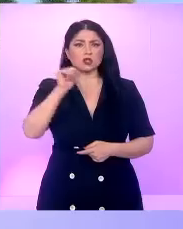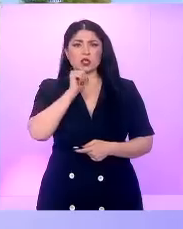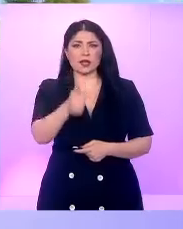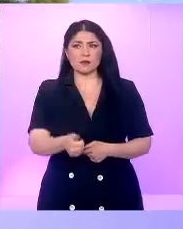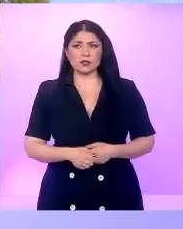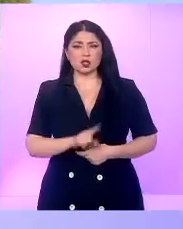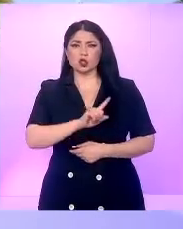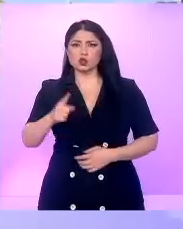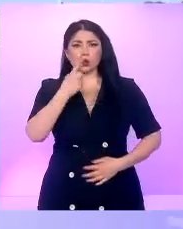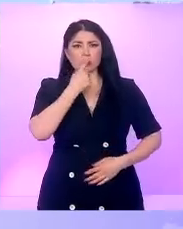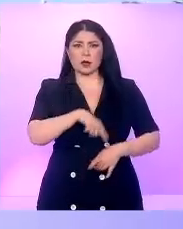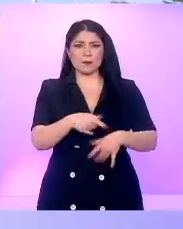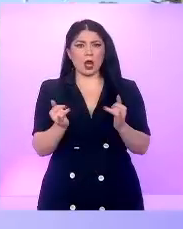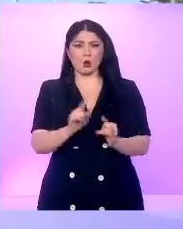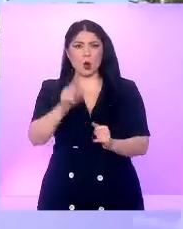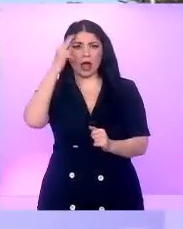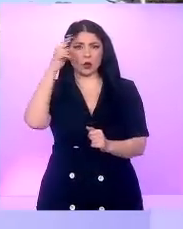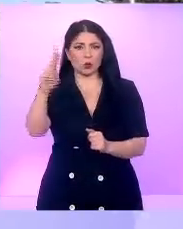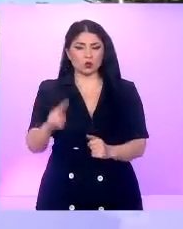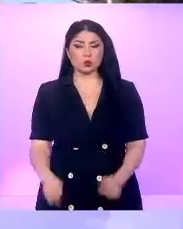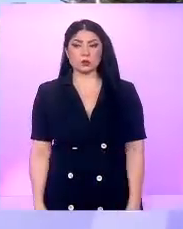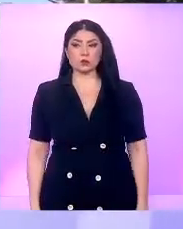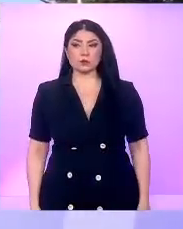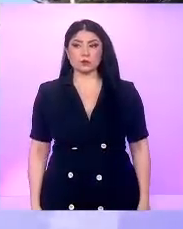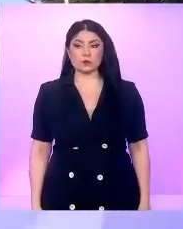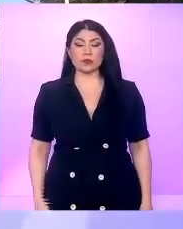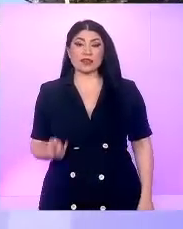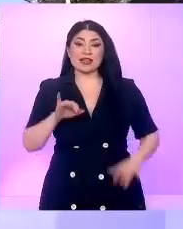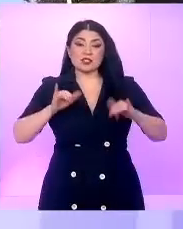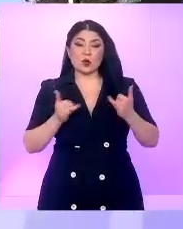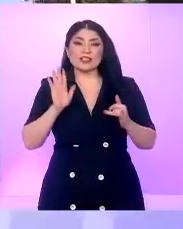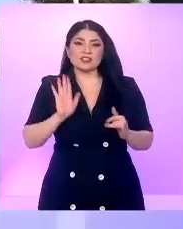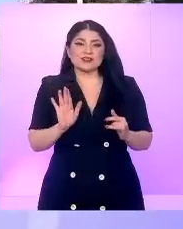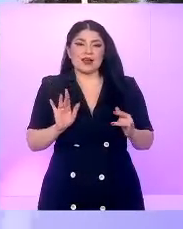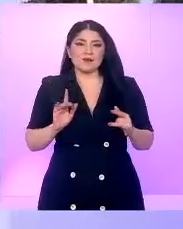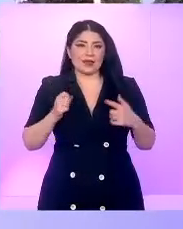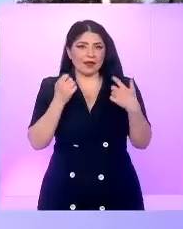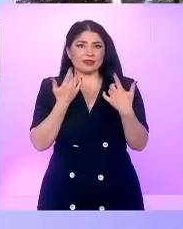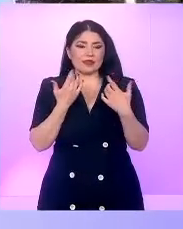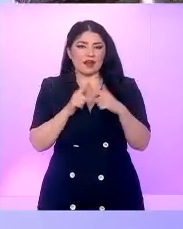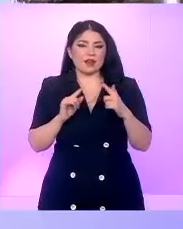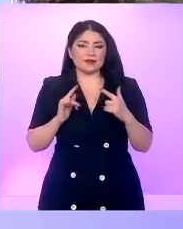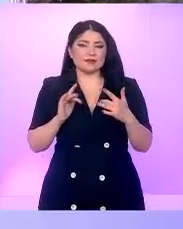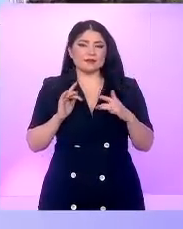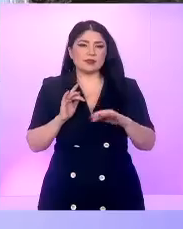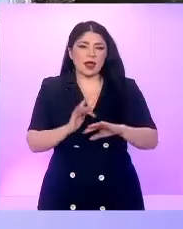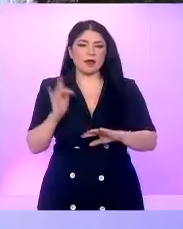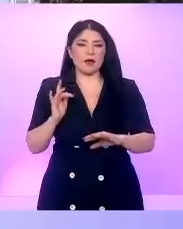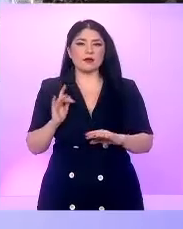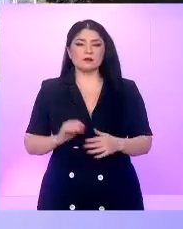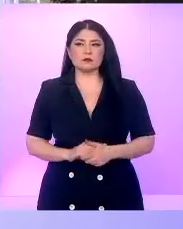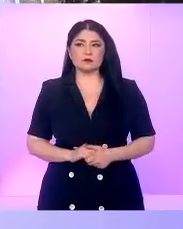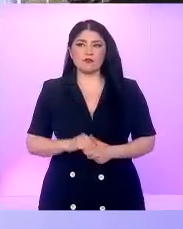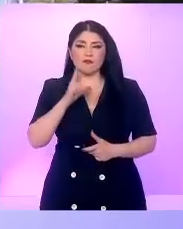nu le-a recunoscut nici măcar Rusia până acum, dar în contextul acesta fierbinte, vorbind despre atacurile ucrainenilor